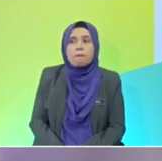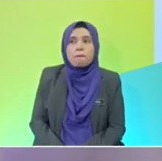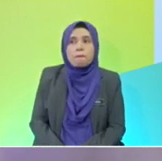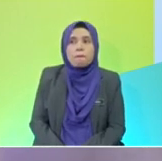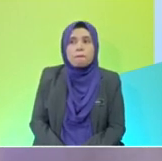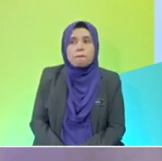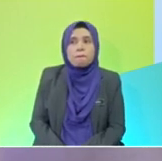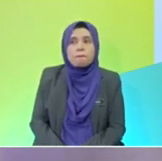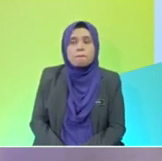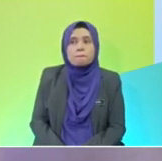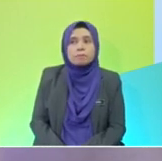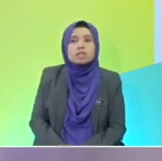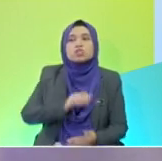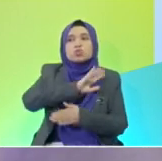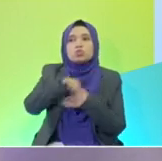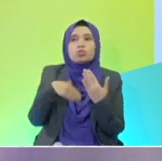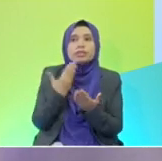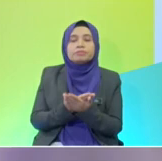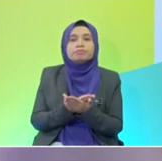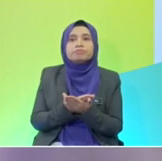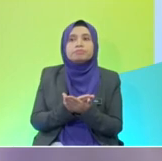secara keseluruhan